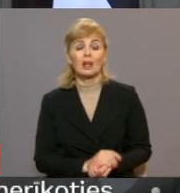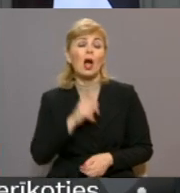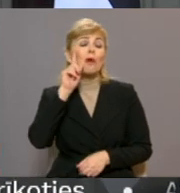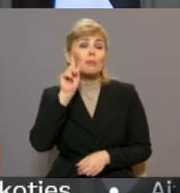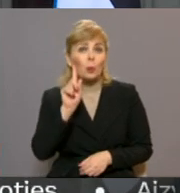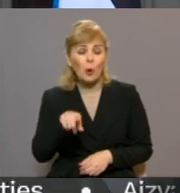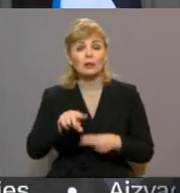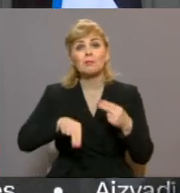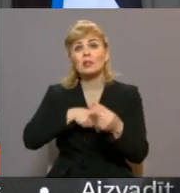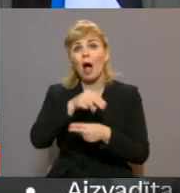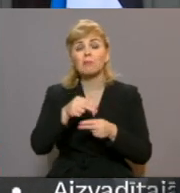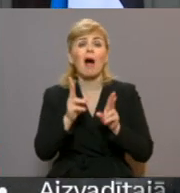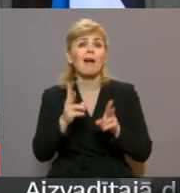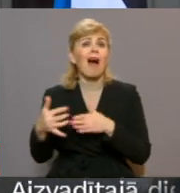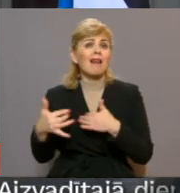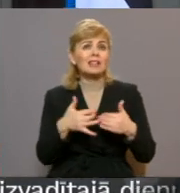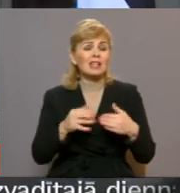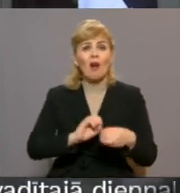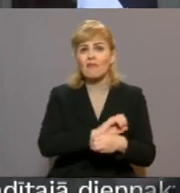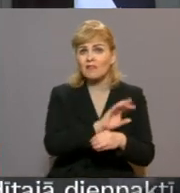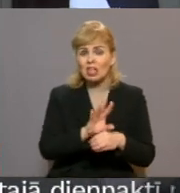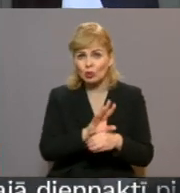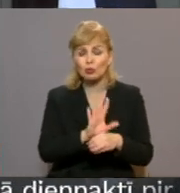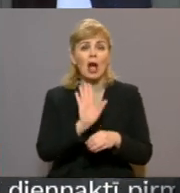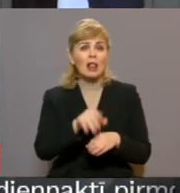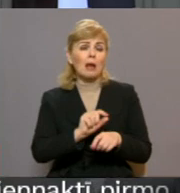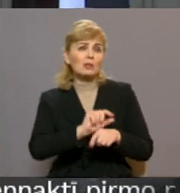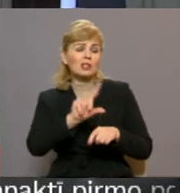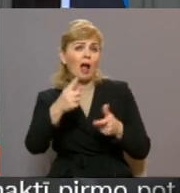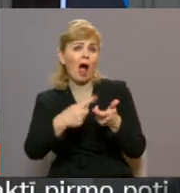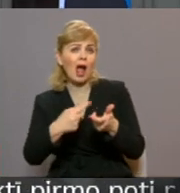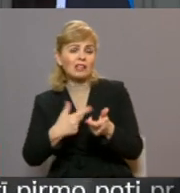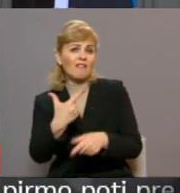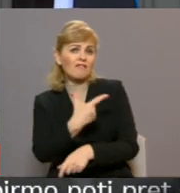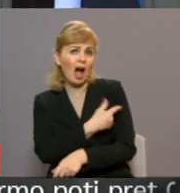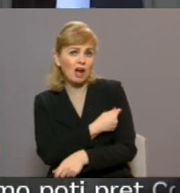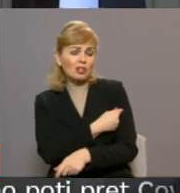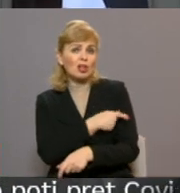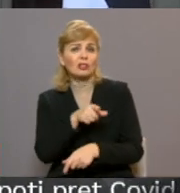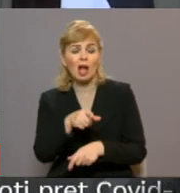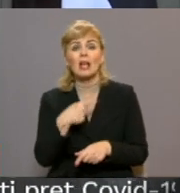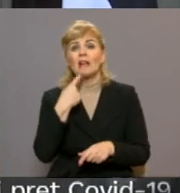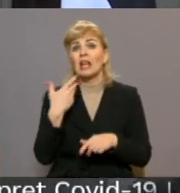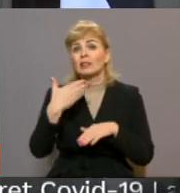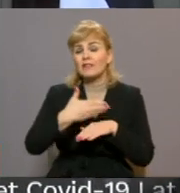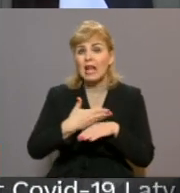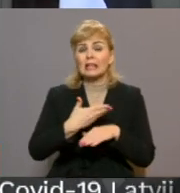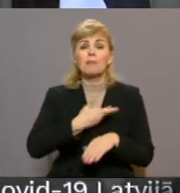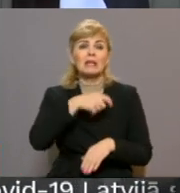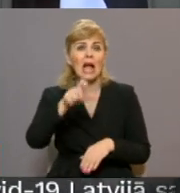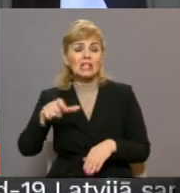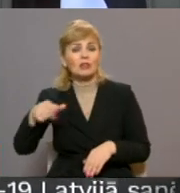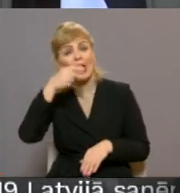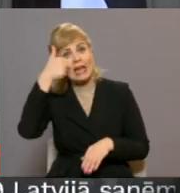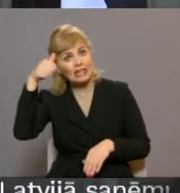Protams, mēs apspriedām, kā cīnīties ar vīrusu un sasniegt lielākus vakcinācijas skaitļus. Šeit būtu vietā teikt visiem mūsu cilvēkiem Igaunijā un